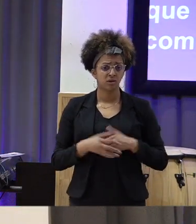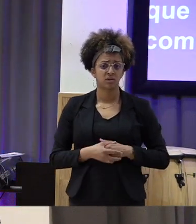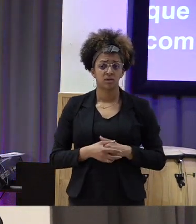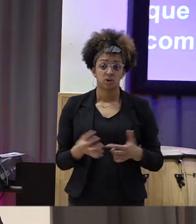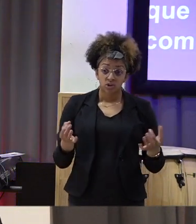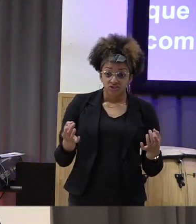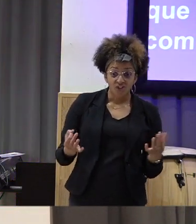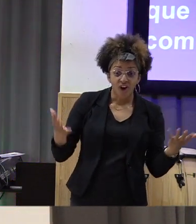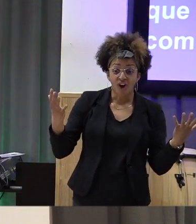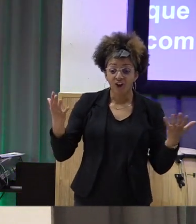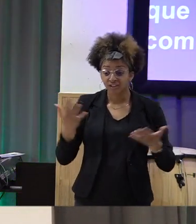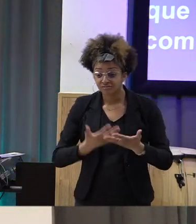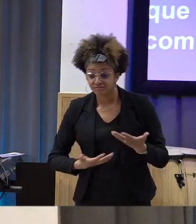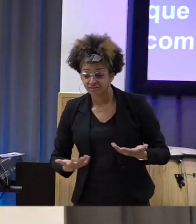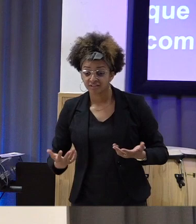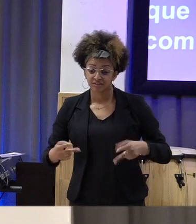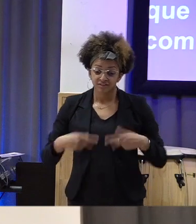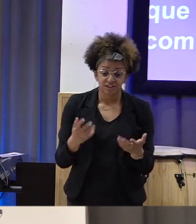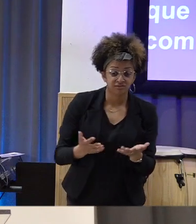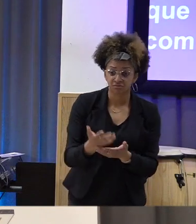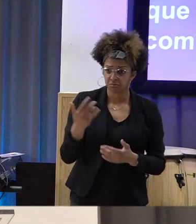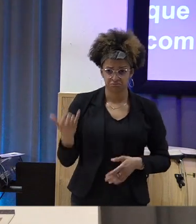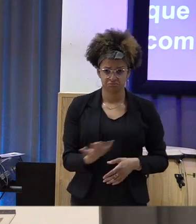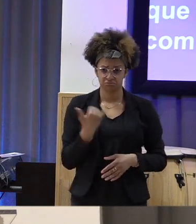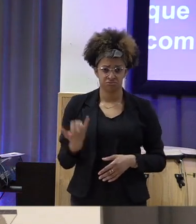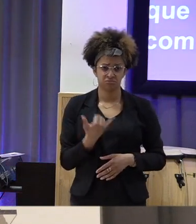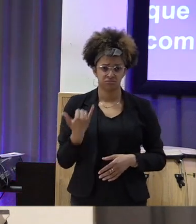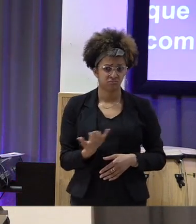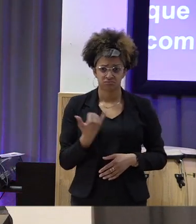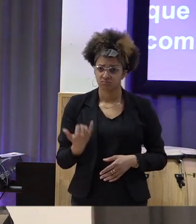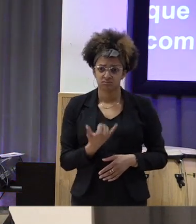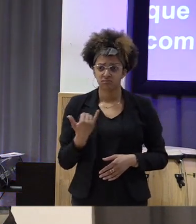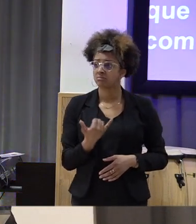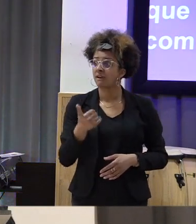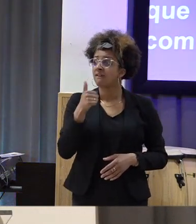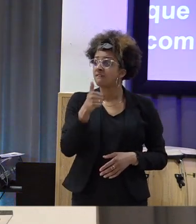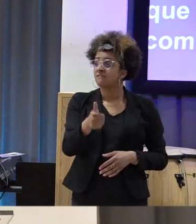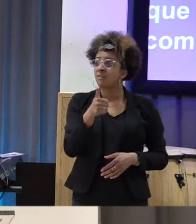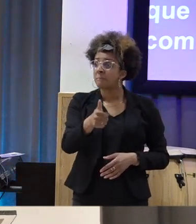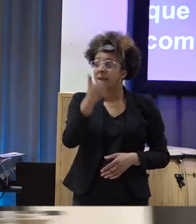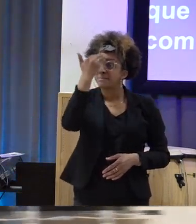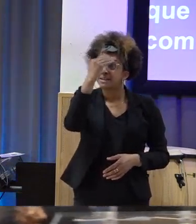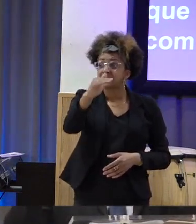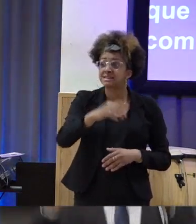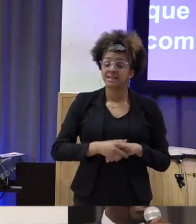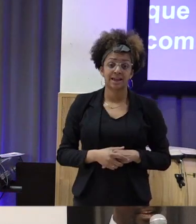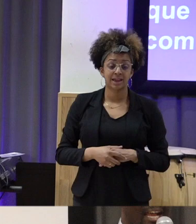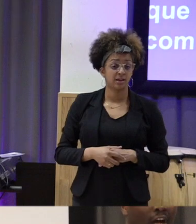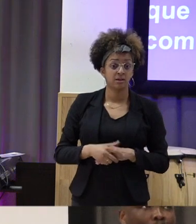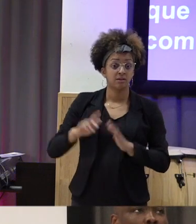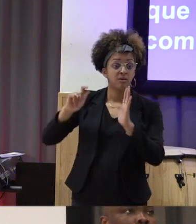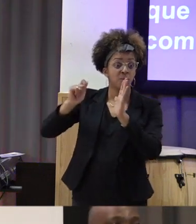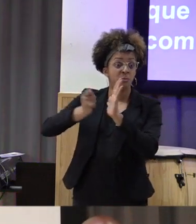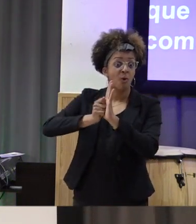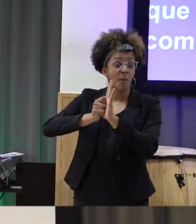frères, qu'on vous en écrive. Car vous savez bien vous-même que le jour du Seigneur viendra